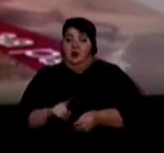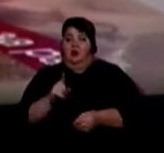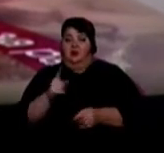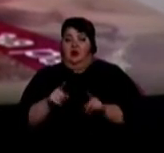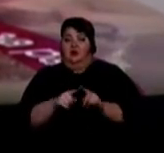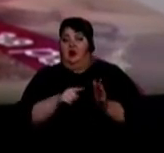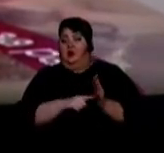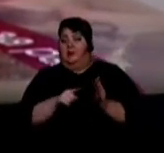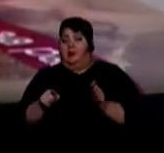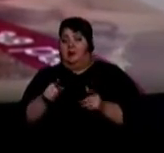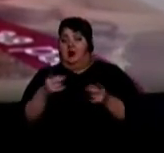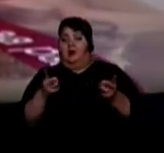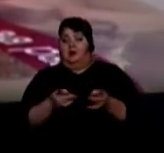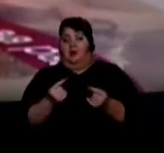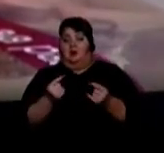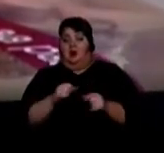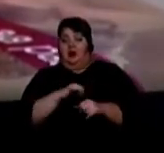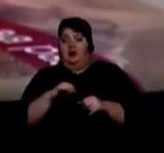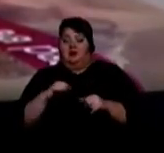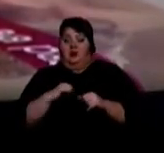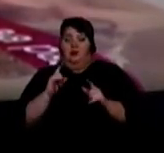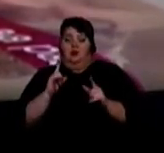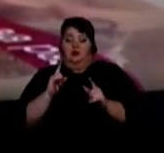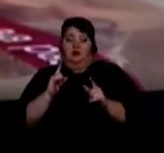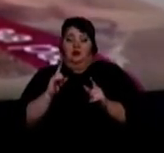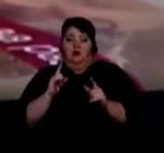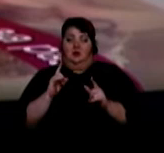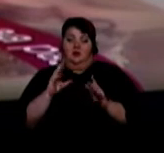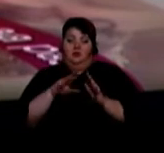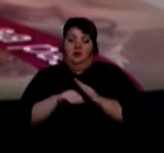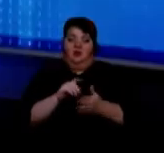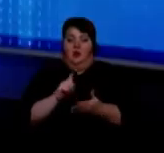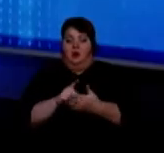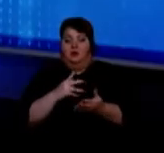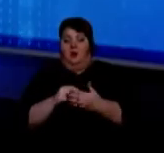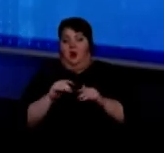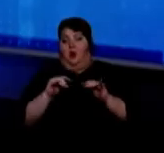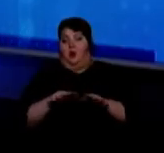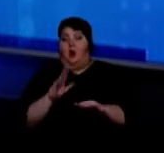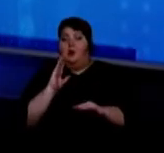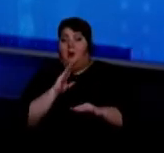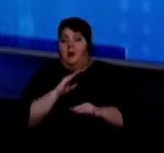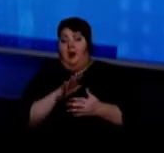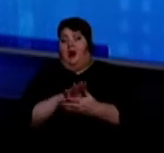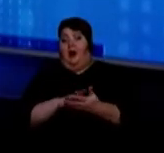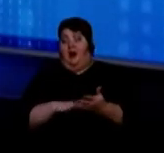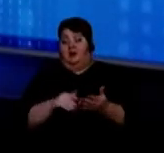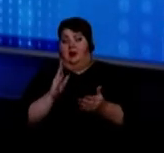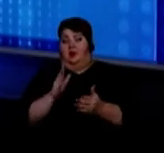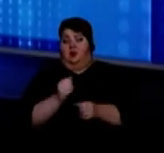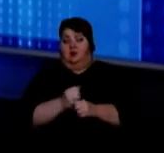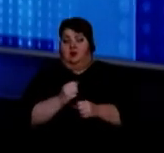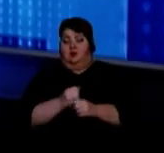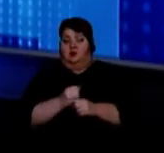такий період, що їй треба трошки і самі війти свої обов'язки, свою роль мами. А надалі ми будемо з нею